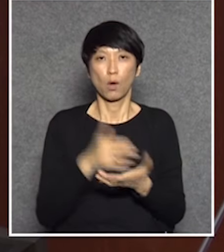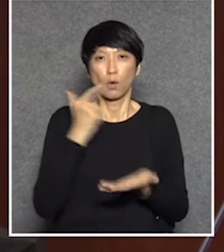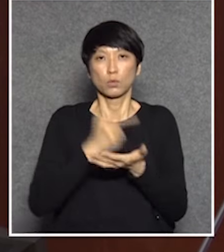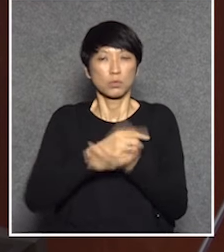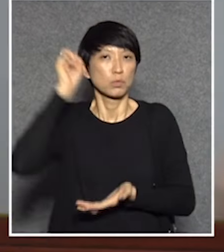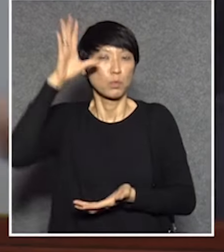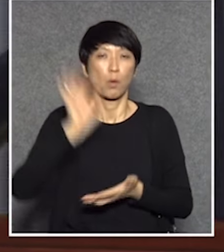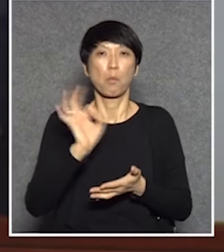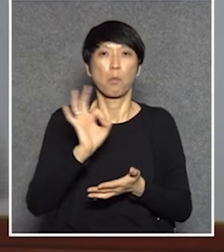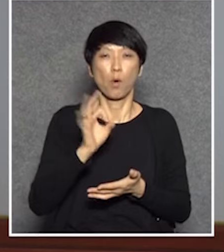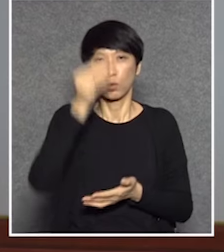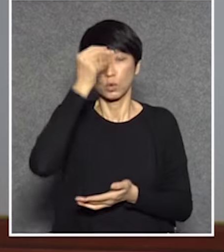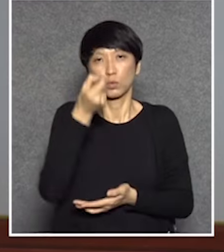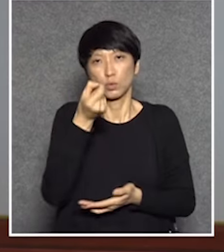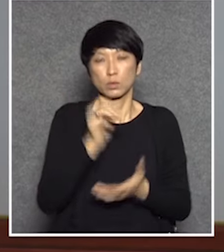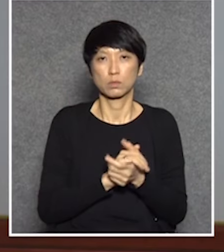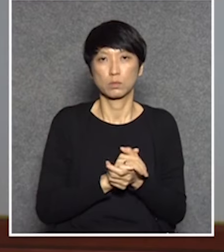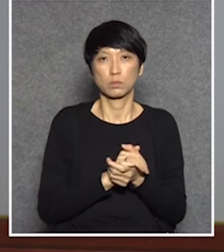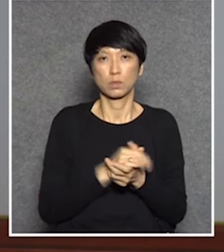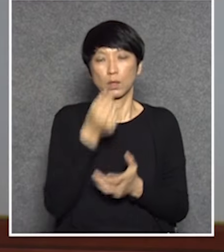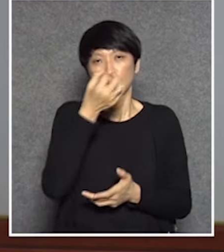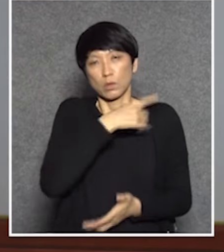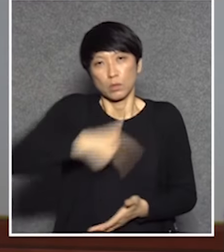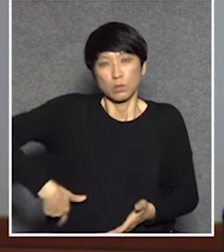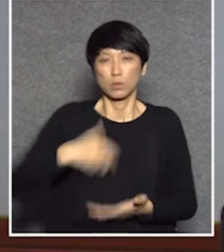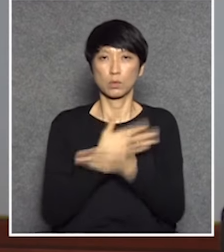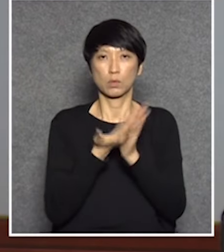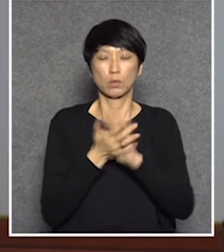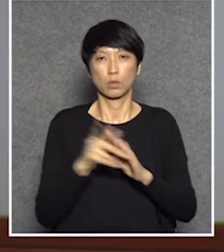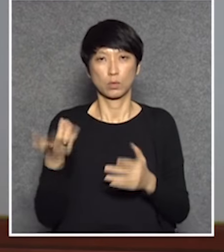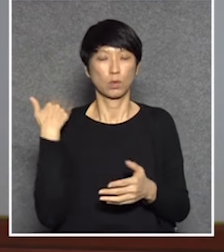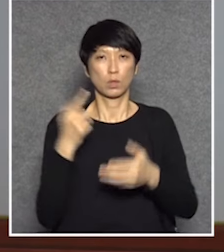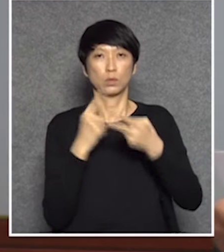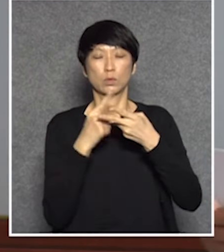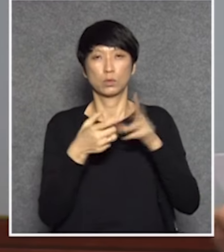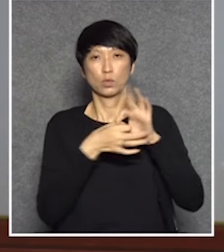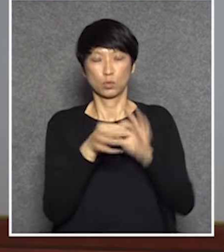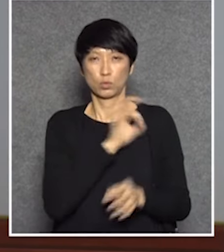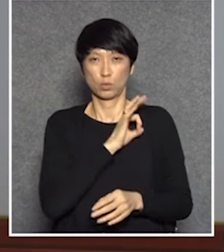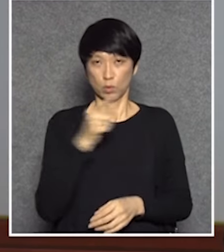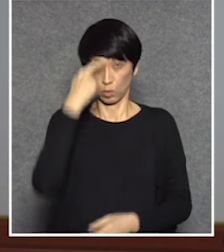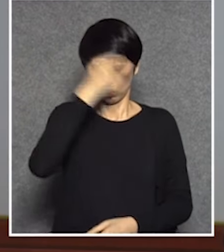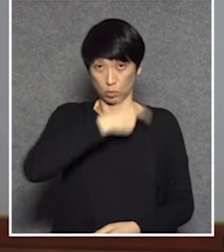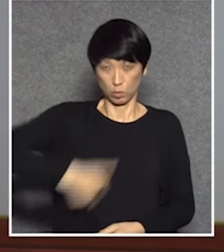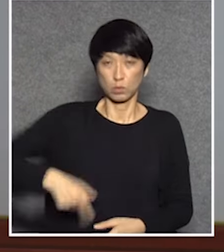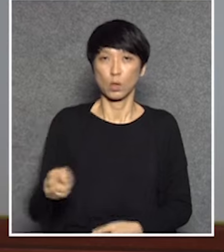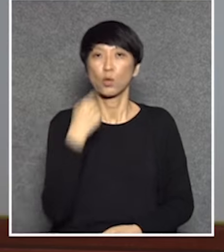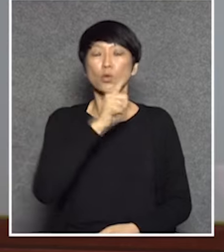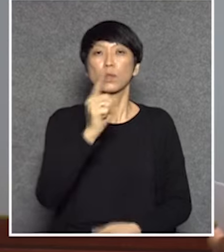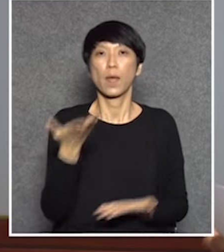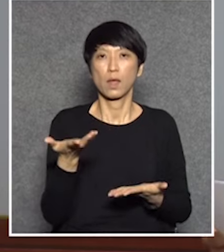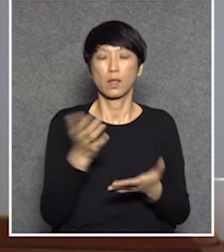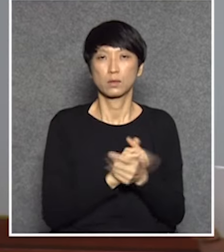都係受阿譚耀宗感召。我 嗰陣請你唔好講。 係啦，我都係工聯會嘅會員，係養老工會。嗱，佢讀咗咩咧？